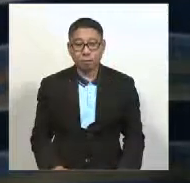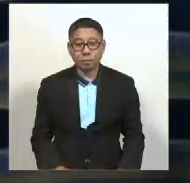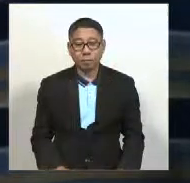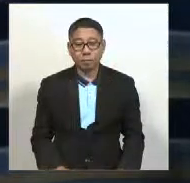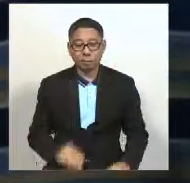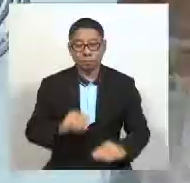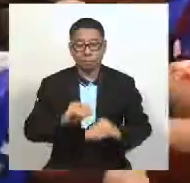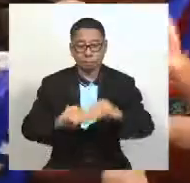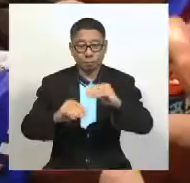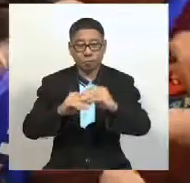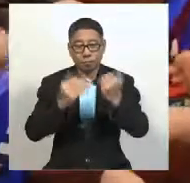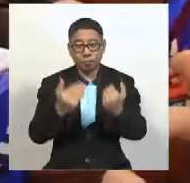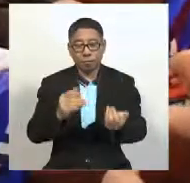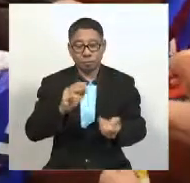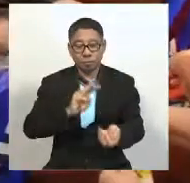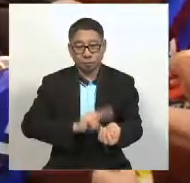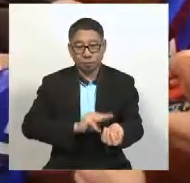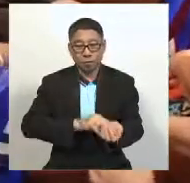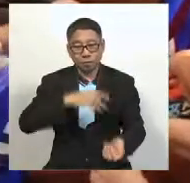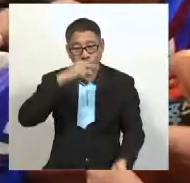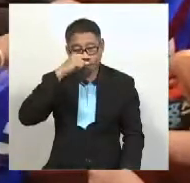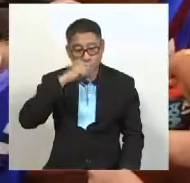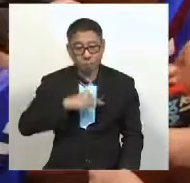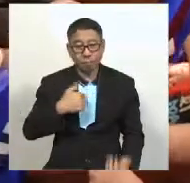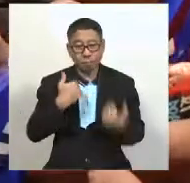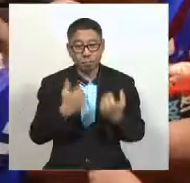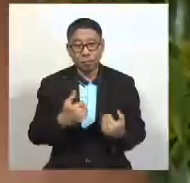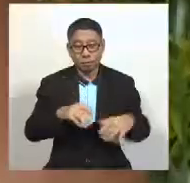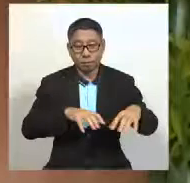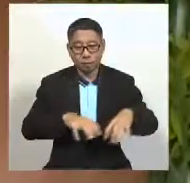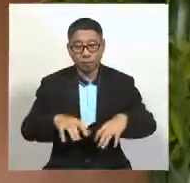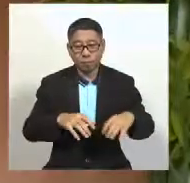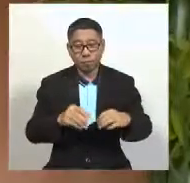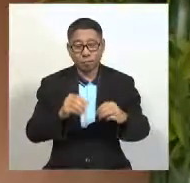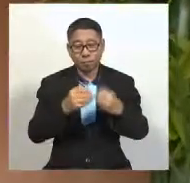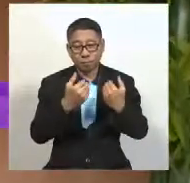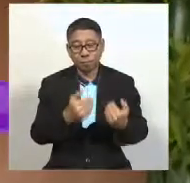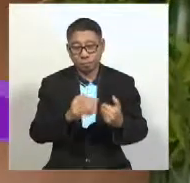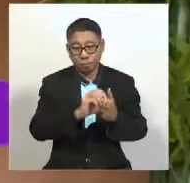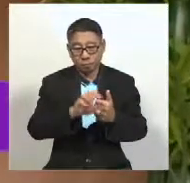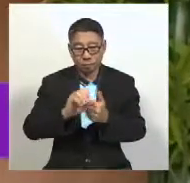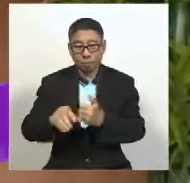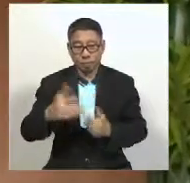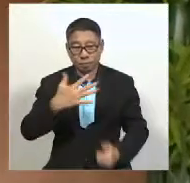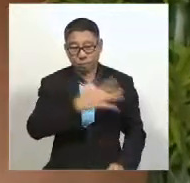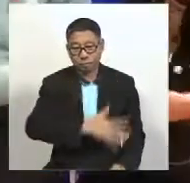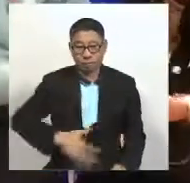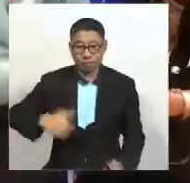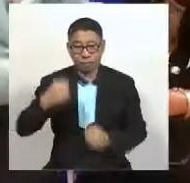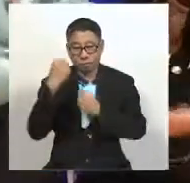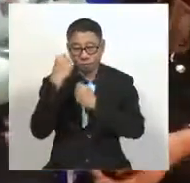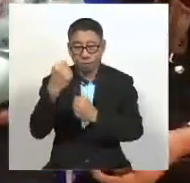ส่วนกรมการแพทย์แผนไทยและการแพทย์ทางเลือกก็ได้มีการจัดเสวนาให้ความรู้เกี่ยวกับการดูแลสุขภาพต่